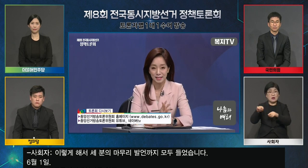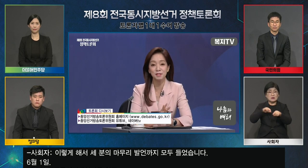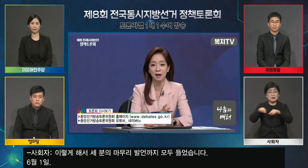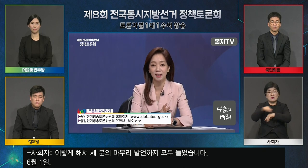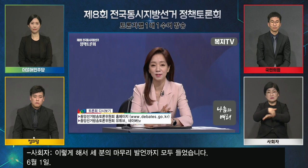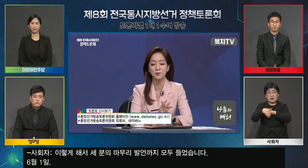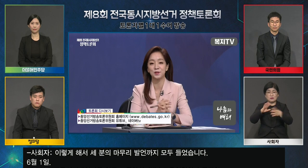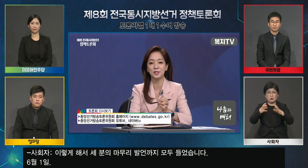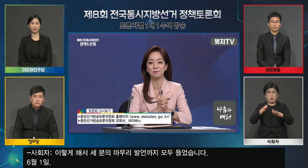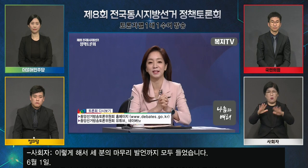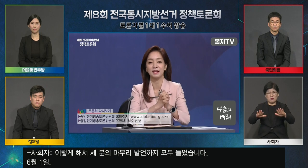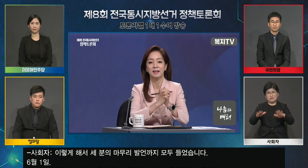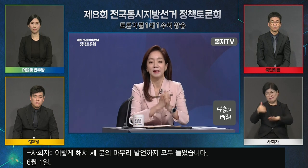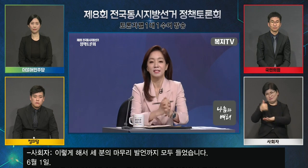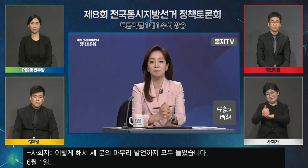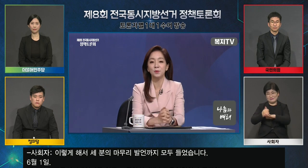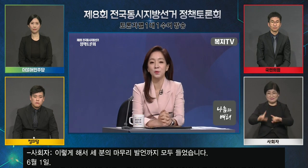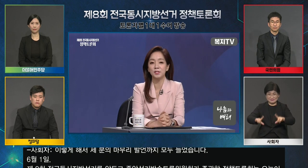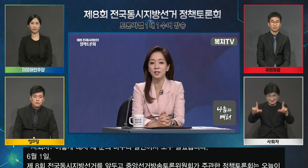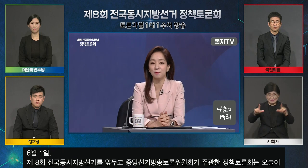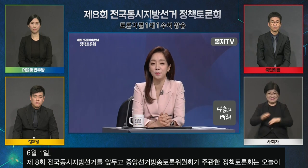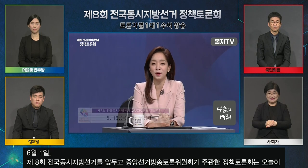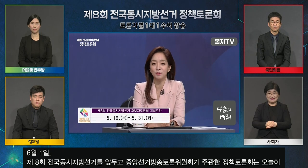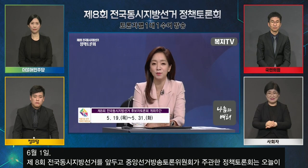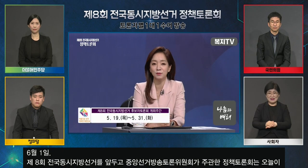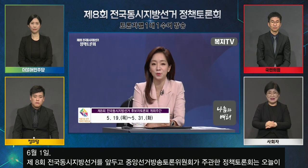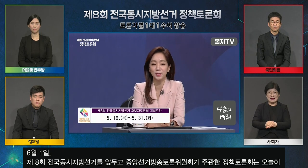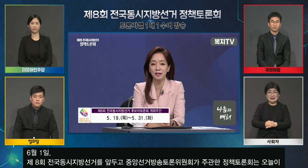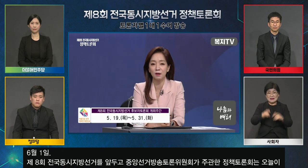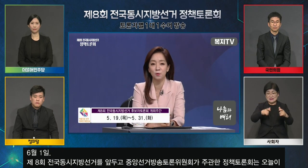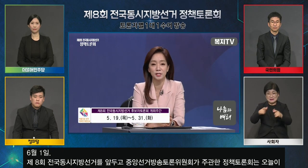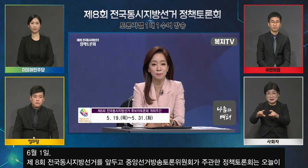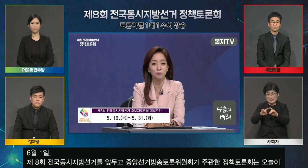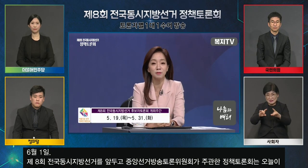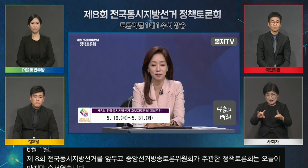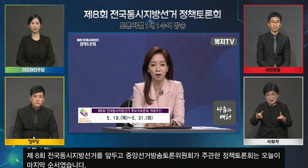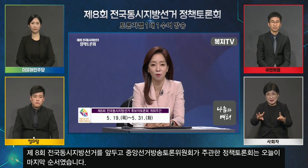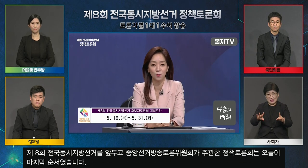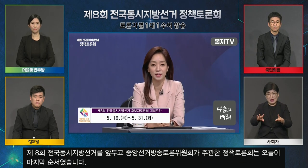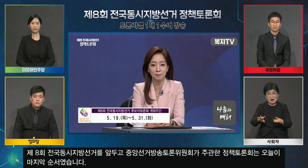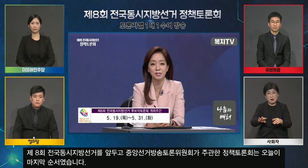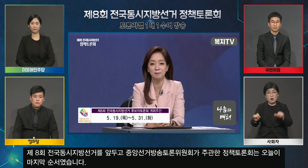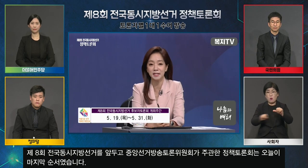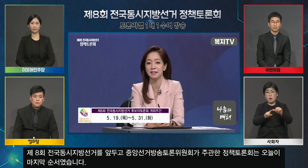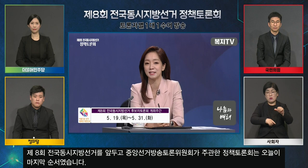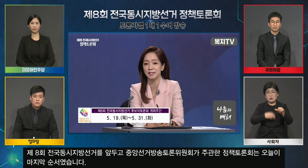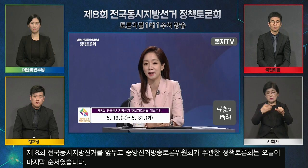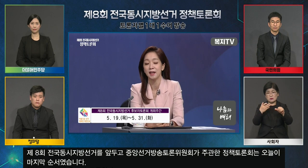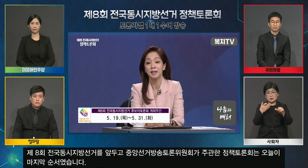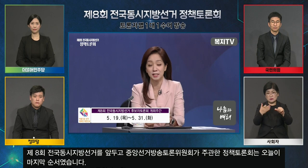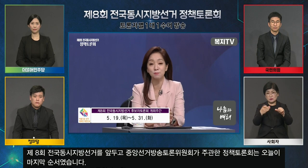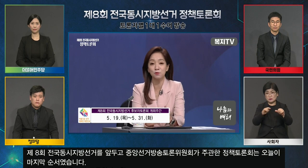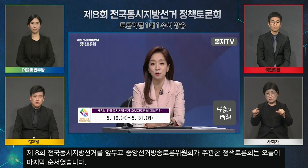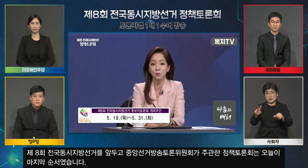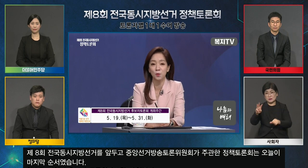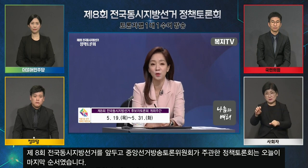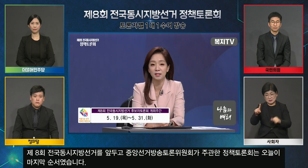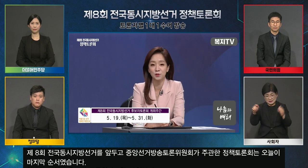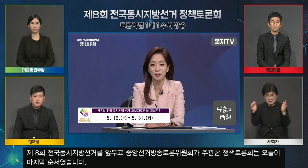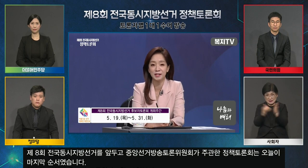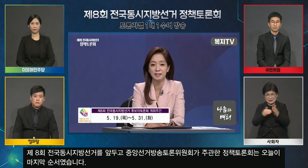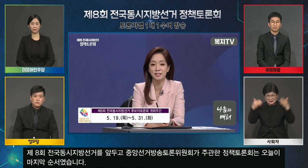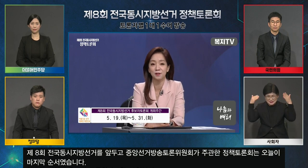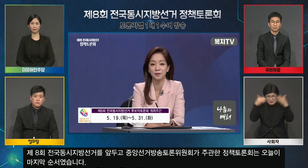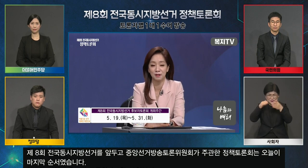마지막 순서였습니다. 앞으로 지역별 후보자 토론회가 5월 19일부터 5월 31일까지 집중적으로